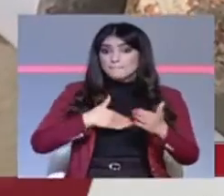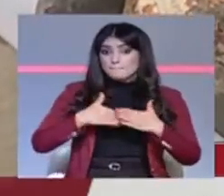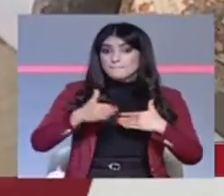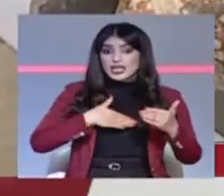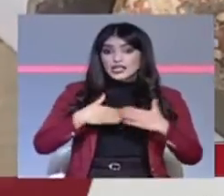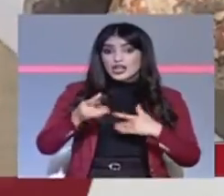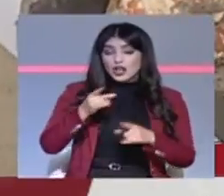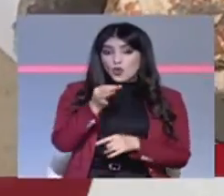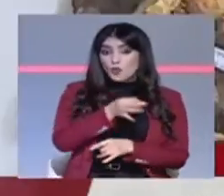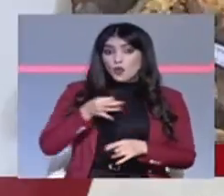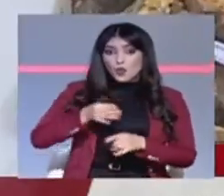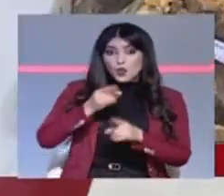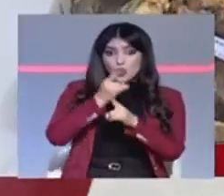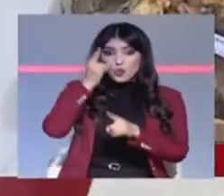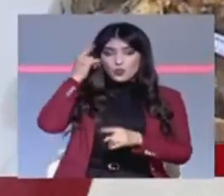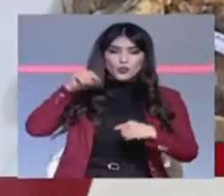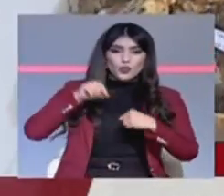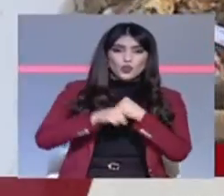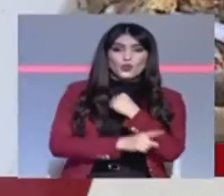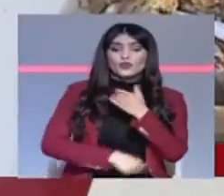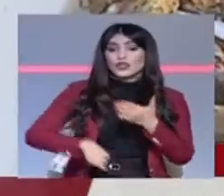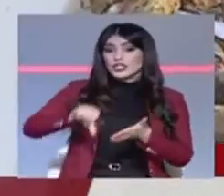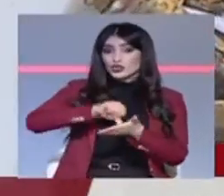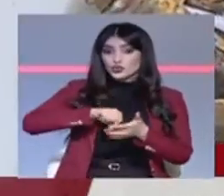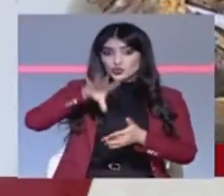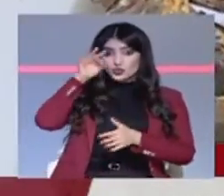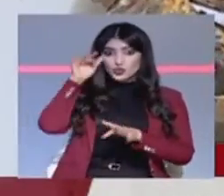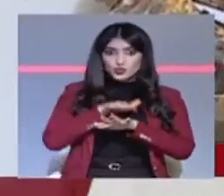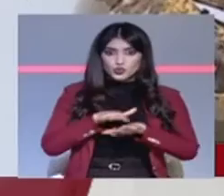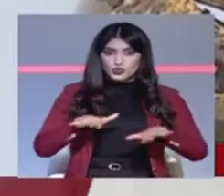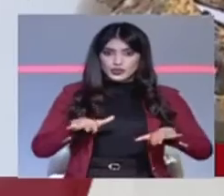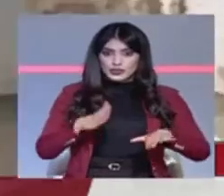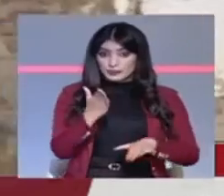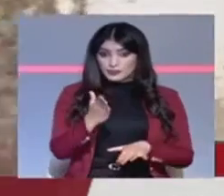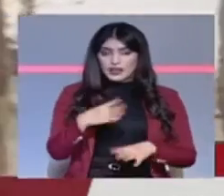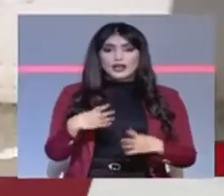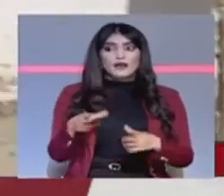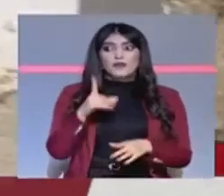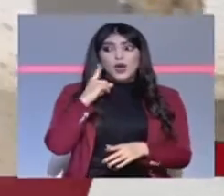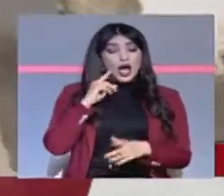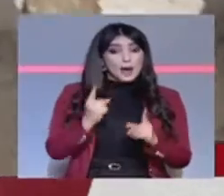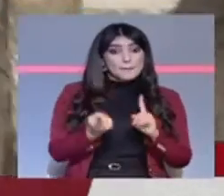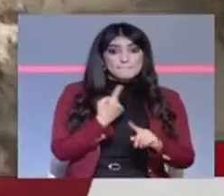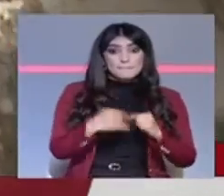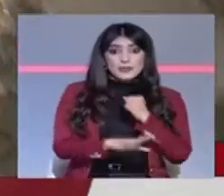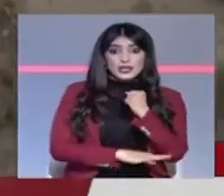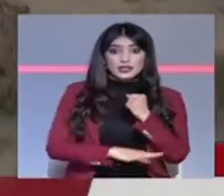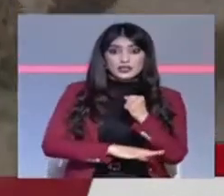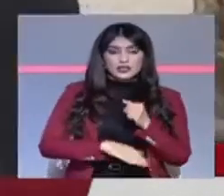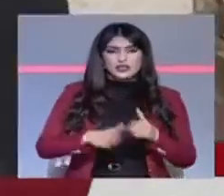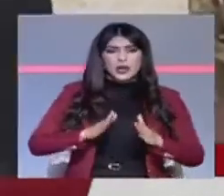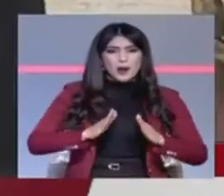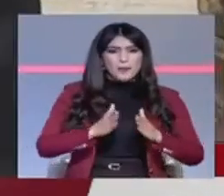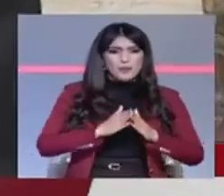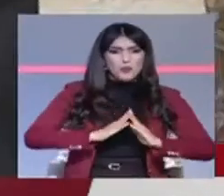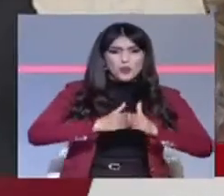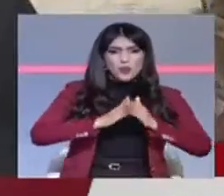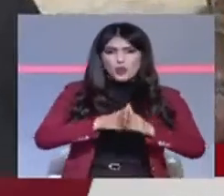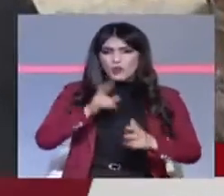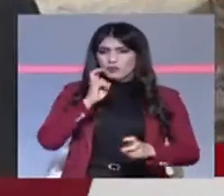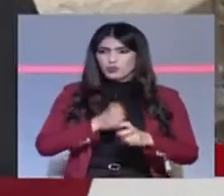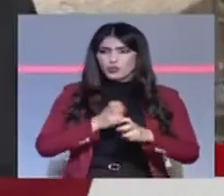الاثريه في عمق سواحل الضاحيه الشماليه للعاصمه تتكون اساسا من مراسيم حجريه و